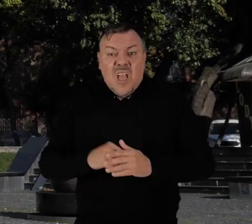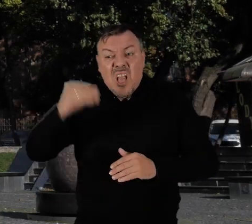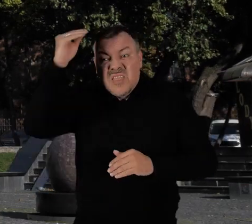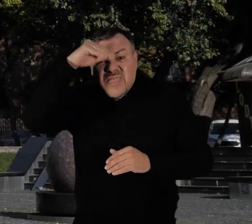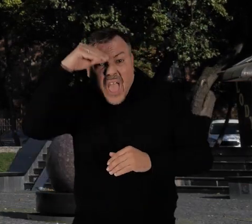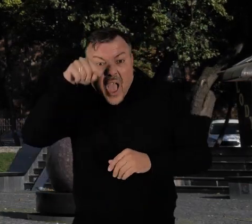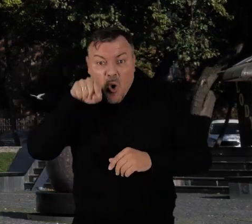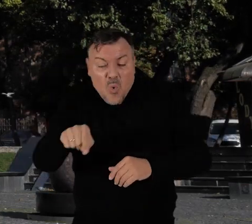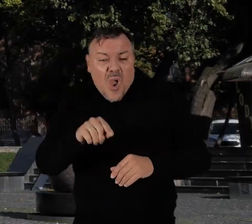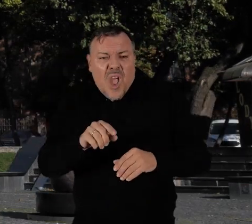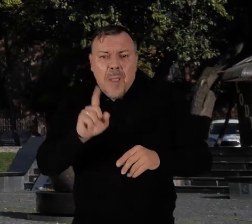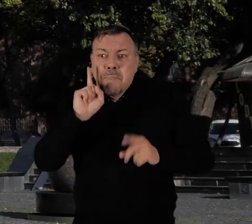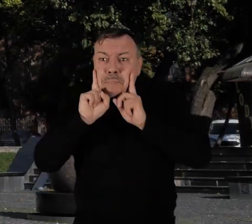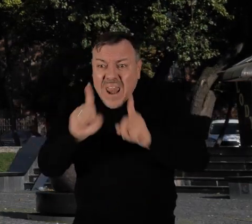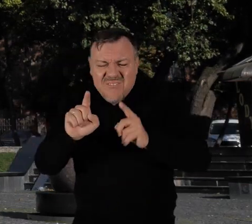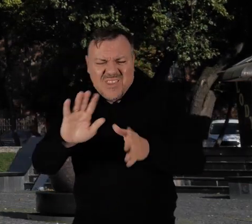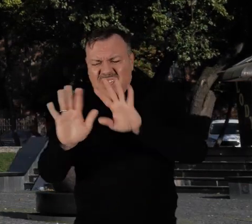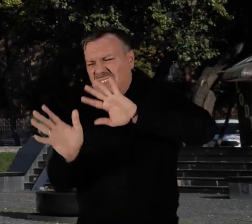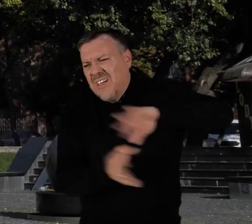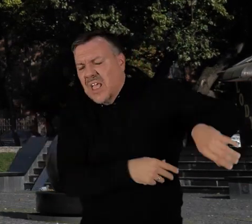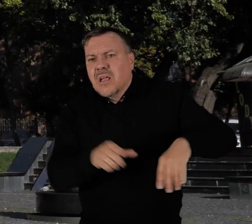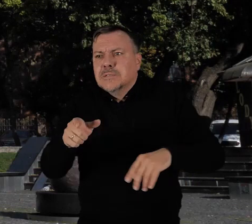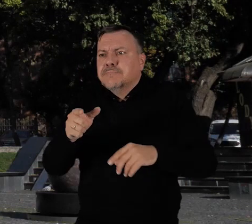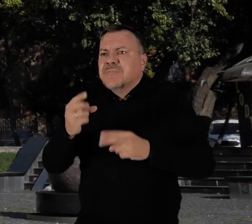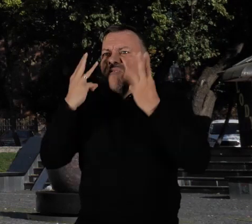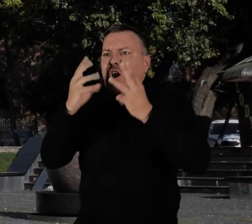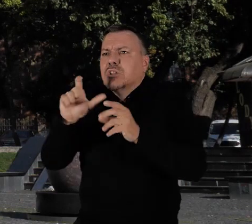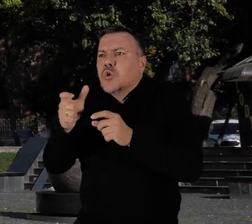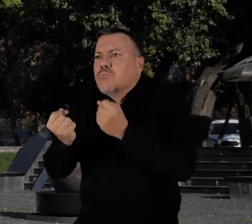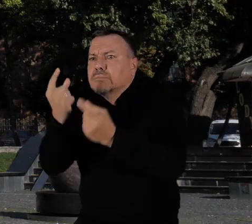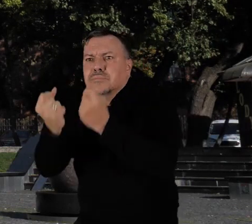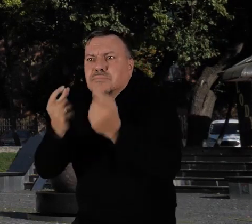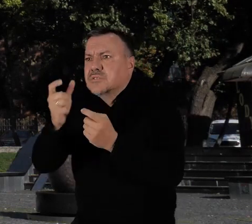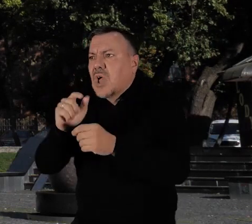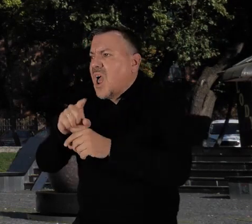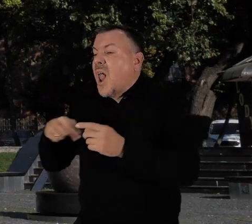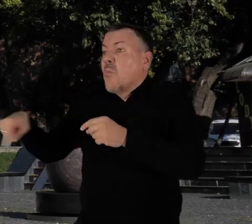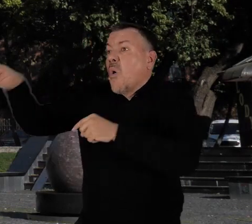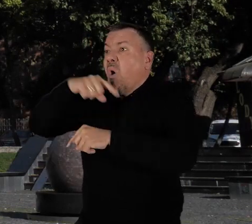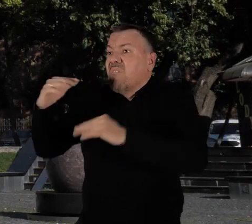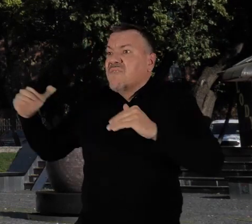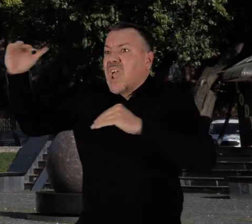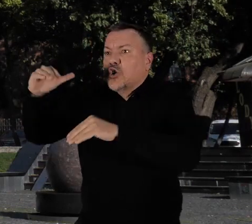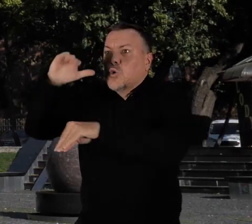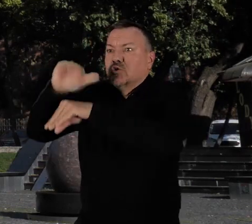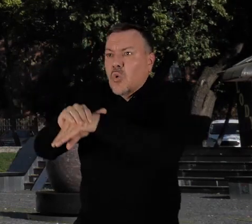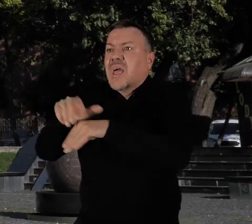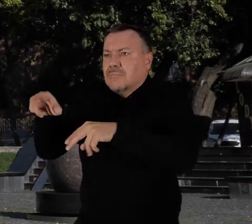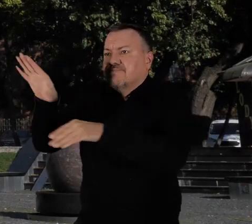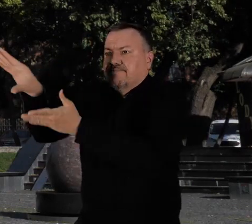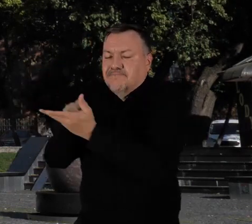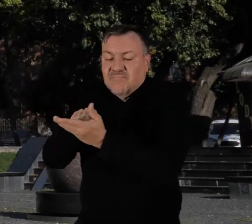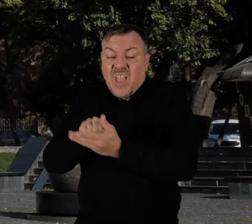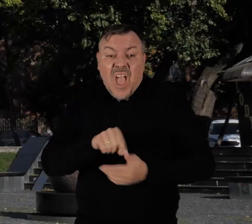nauce prawda została zastąpiona skutecznością w przewidywaniu zjawisk lub nawet zgodą większości, a prawdę